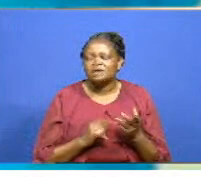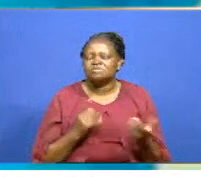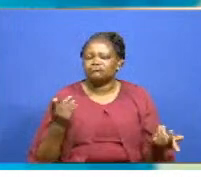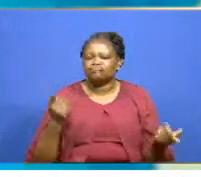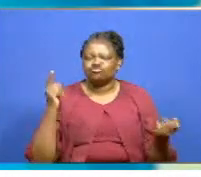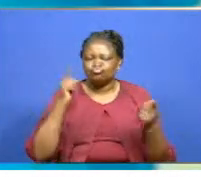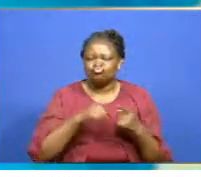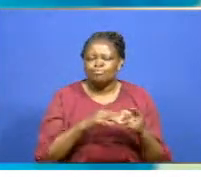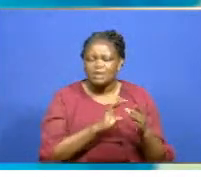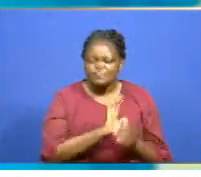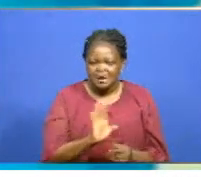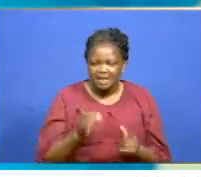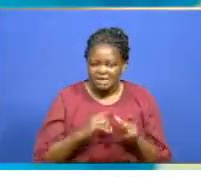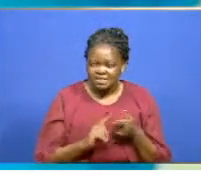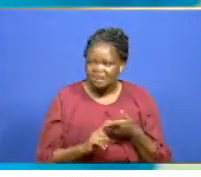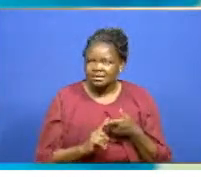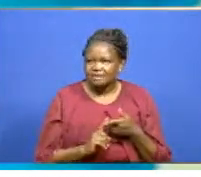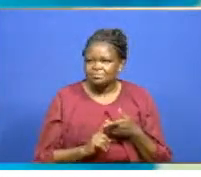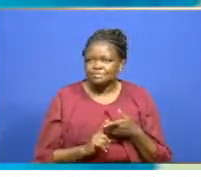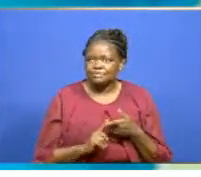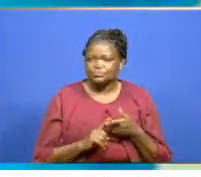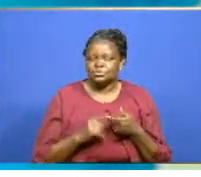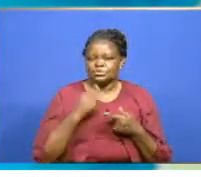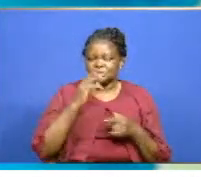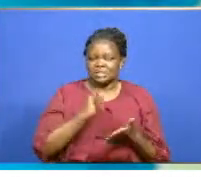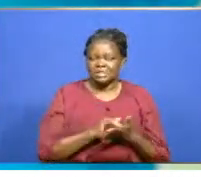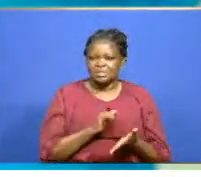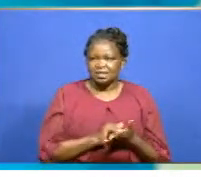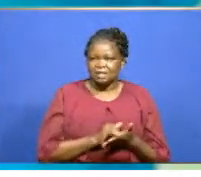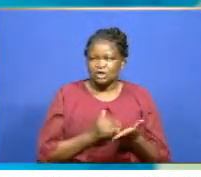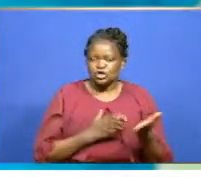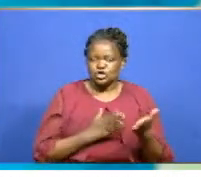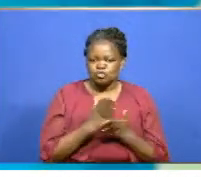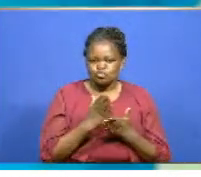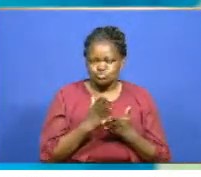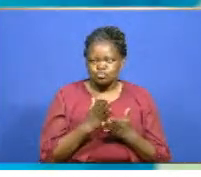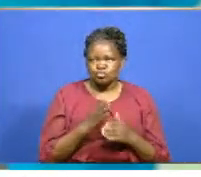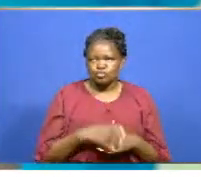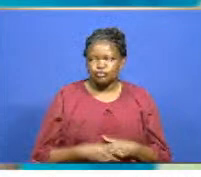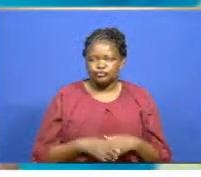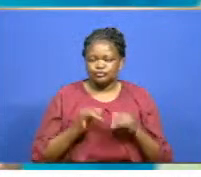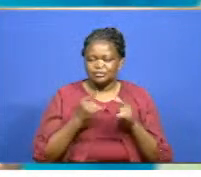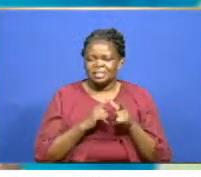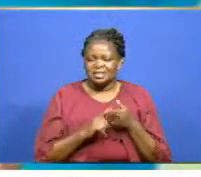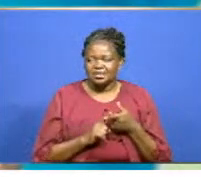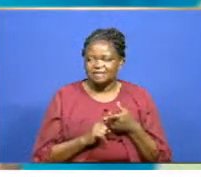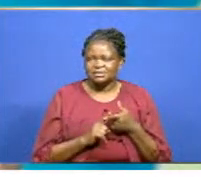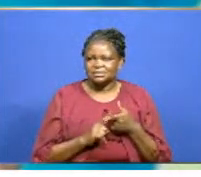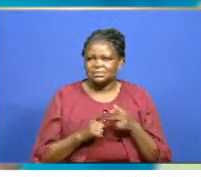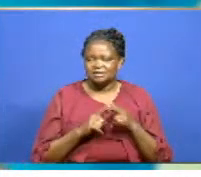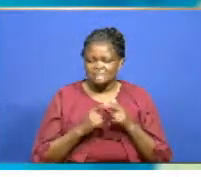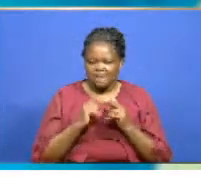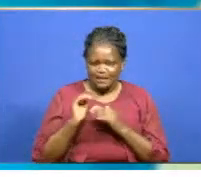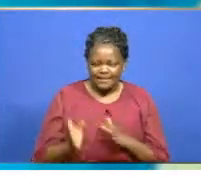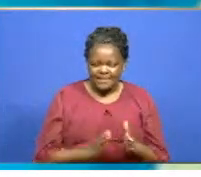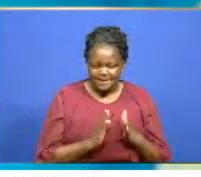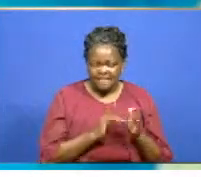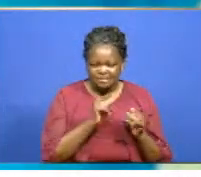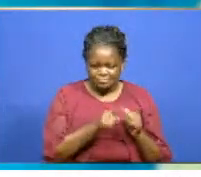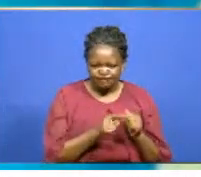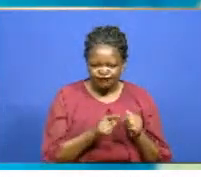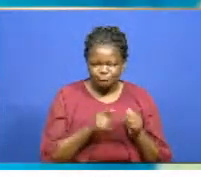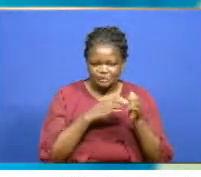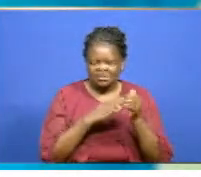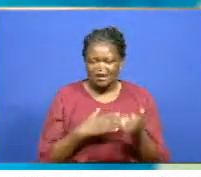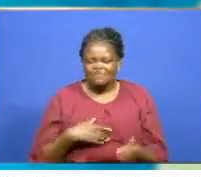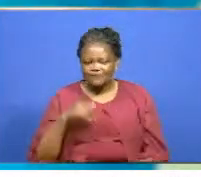chao, unaona? Na unapata kwamba kupitia kwa vyombo vya habari unapata wakianza kupanga mchakato huu, kuna viongozi